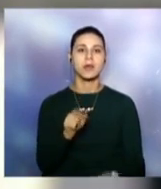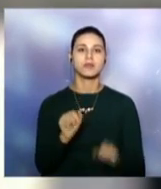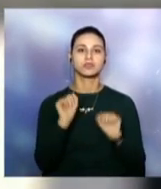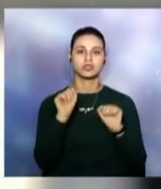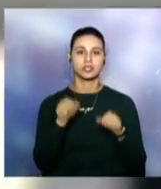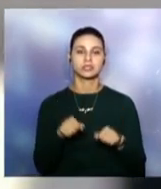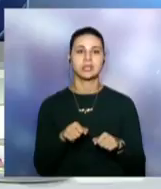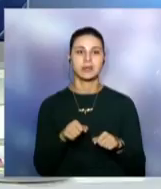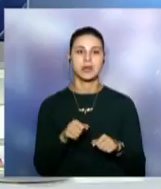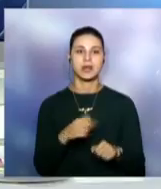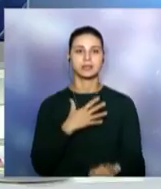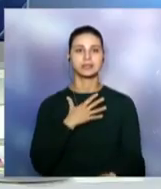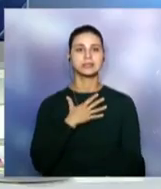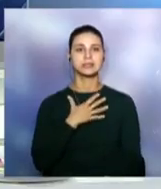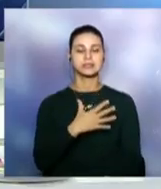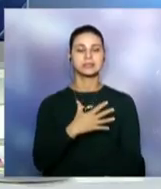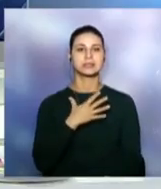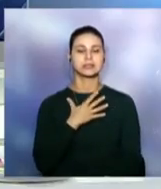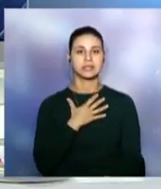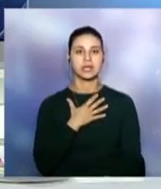შეიძლება სასუნთქზეში